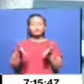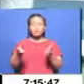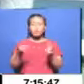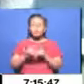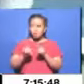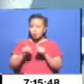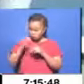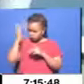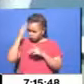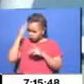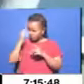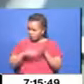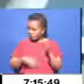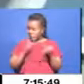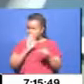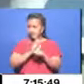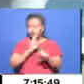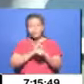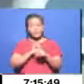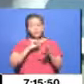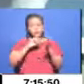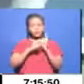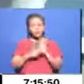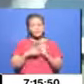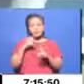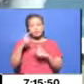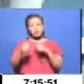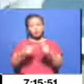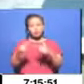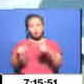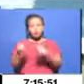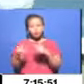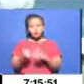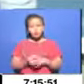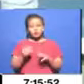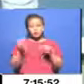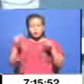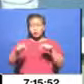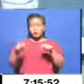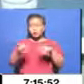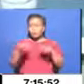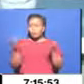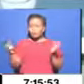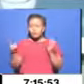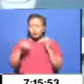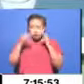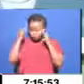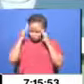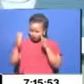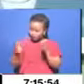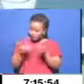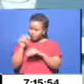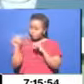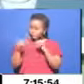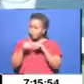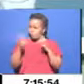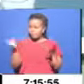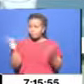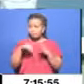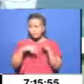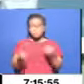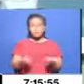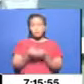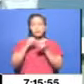Miradi mingi inaendelea kufanyika chini ya serikali na mara hii ama leo tutakuwa tunaangazia masuala yanayofanyika chini ya NYS. Kumbuka kuna